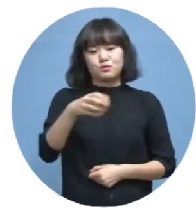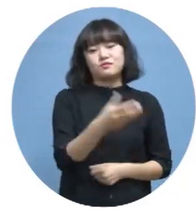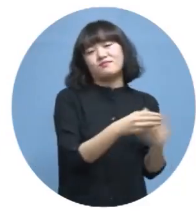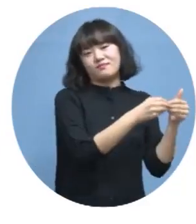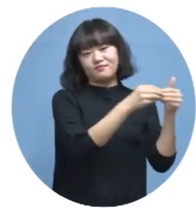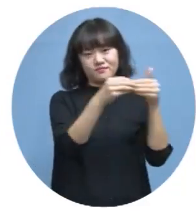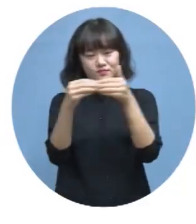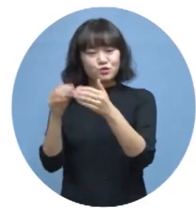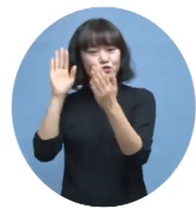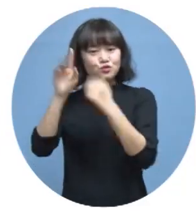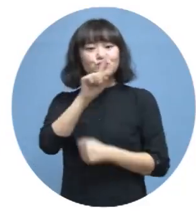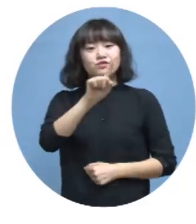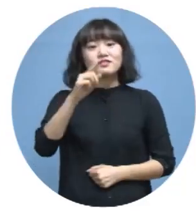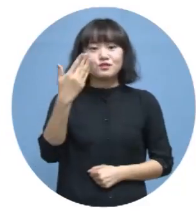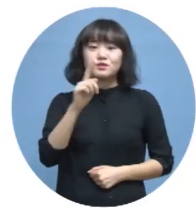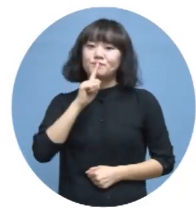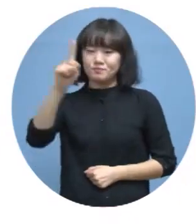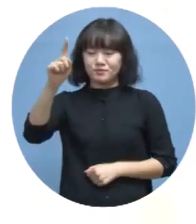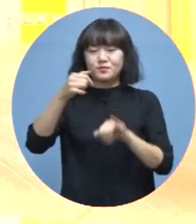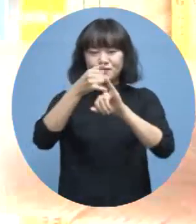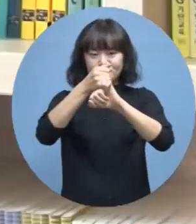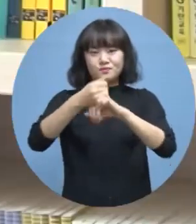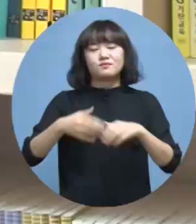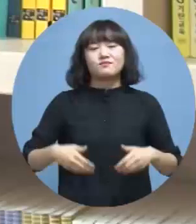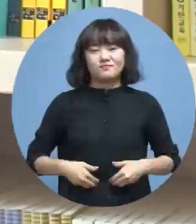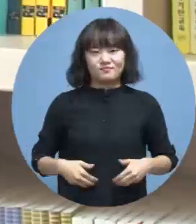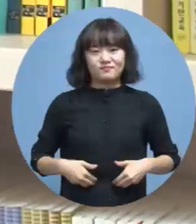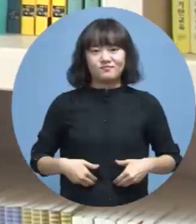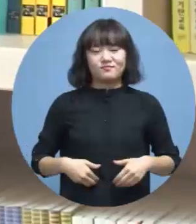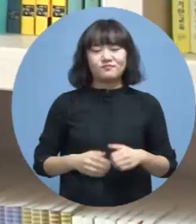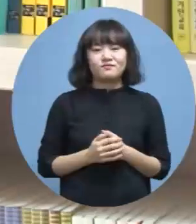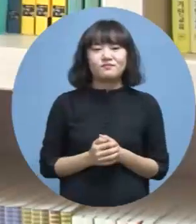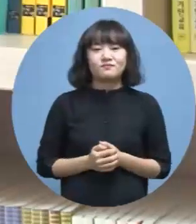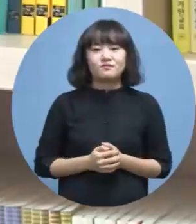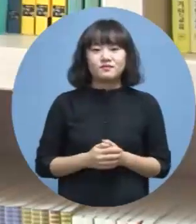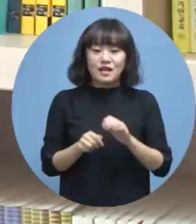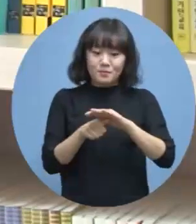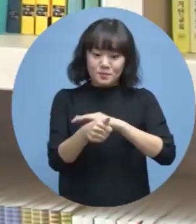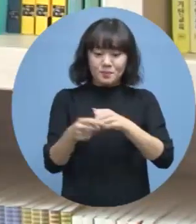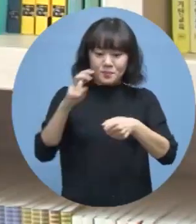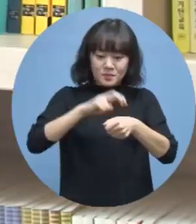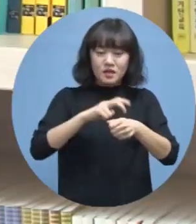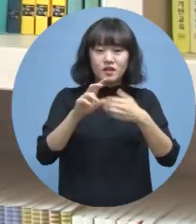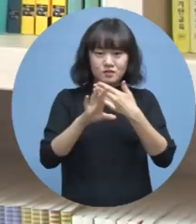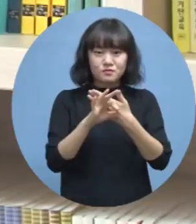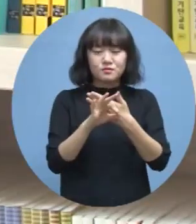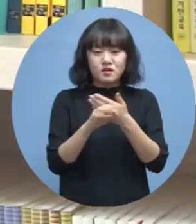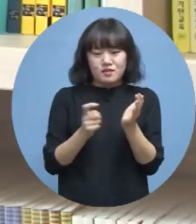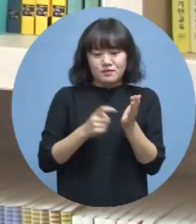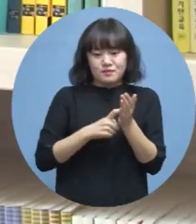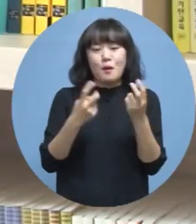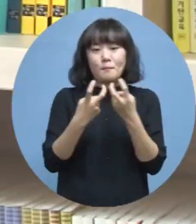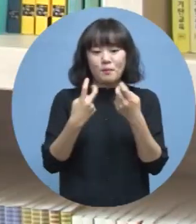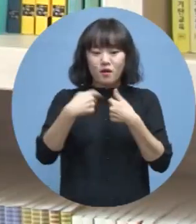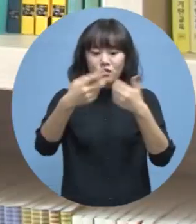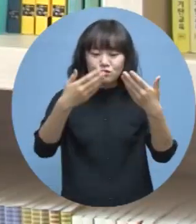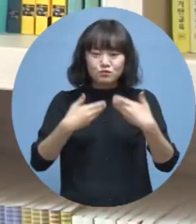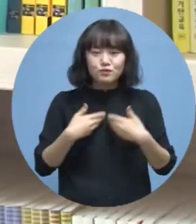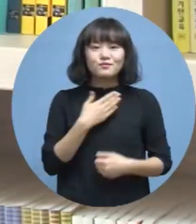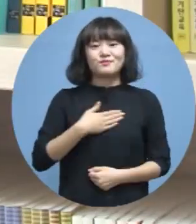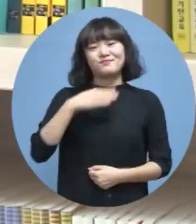후 119에 도움을 요청해야 합니다. 뱀에 물리면 응급처치를 하는 방법을 알게 돼서